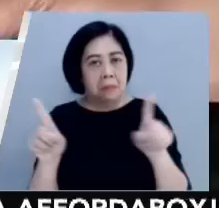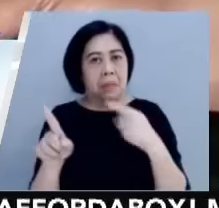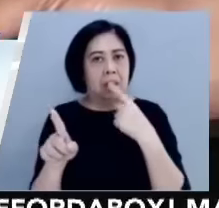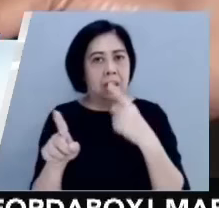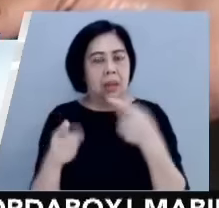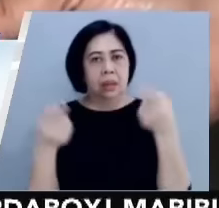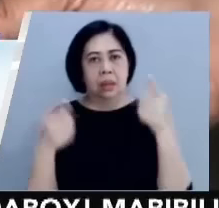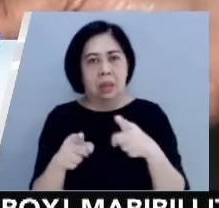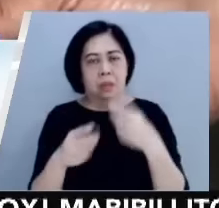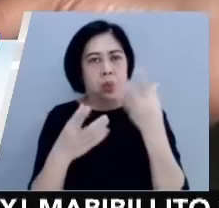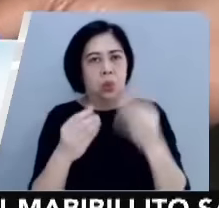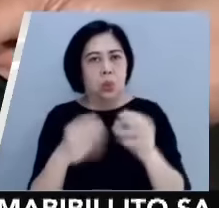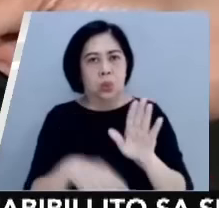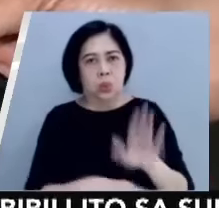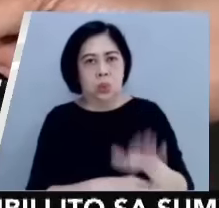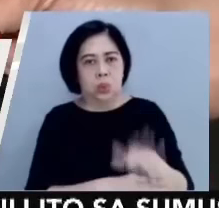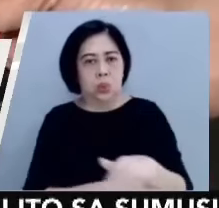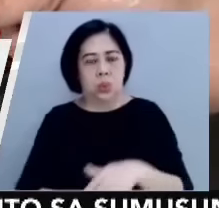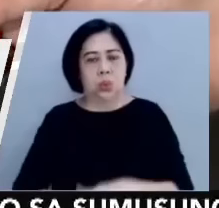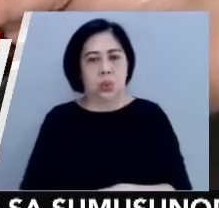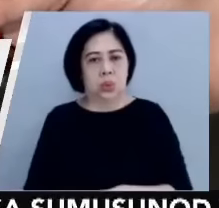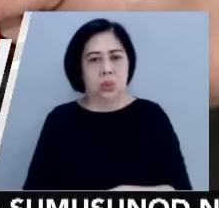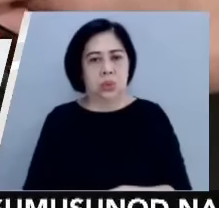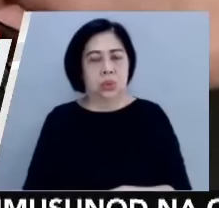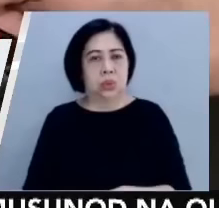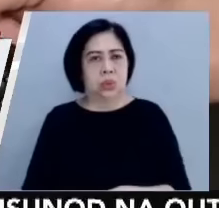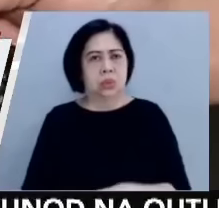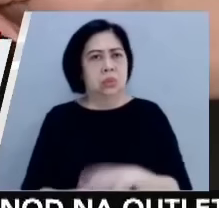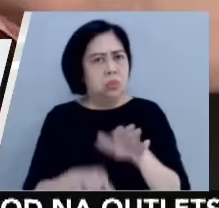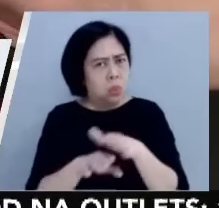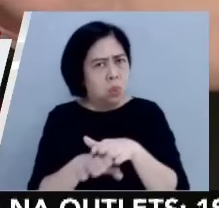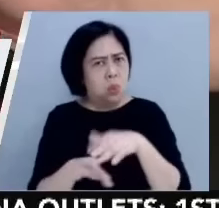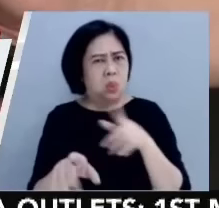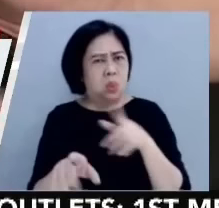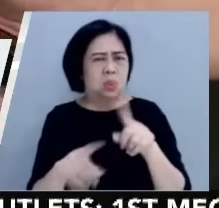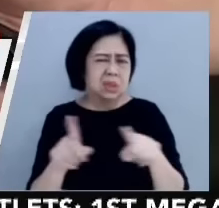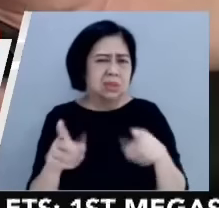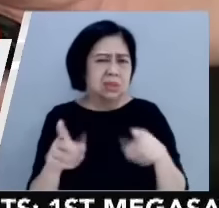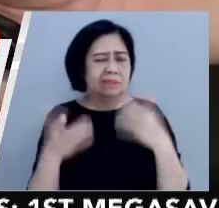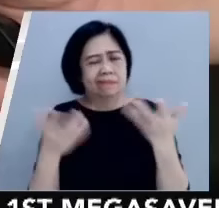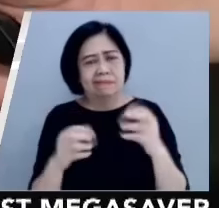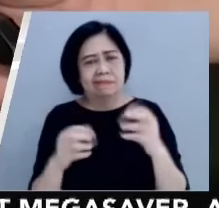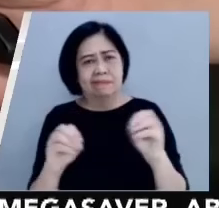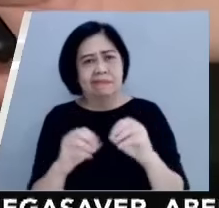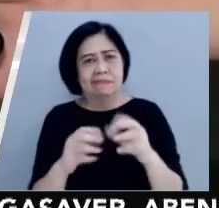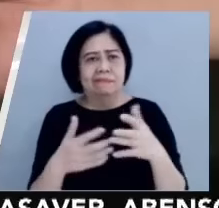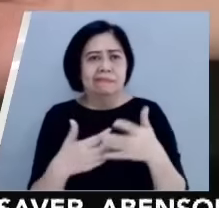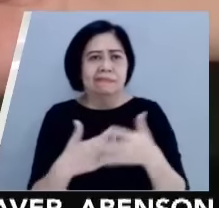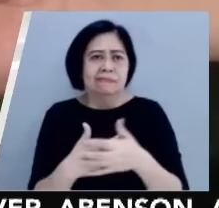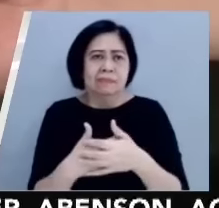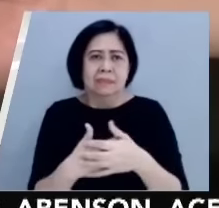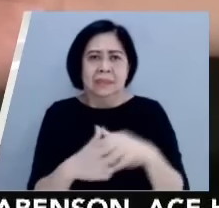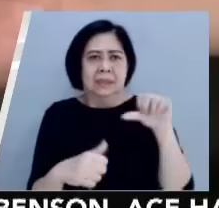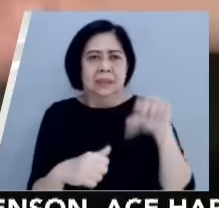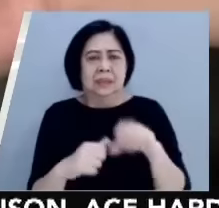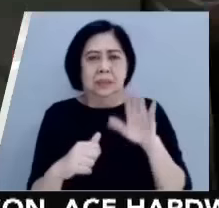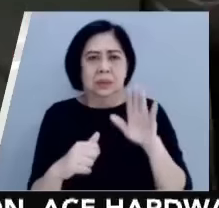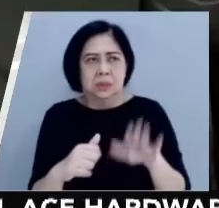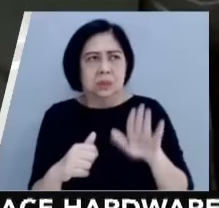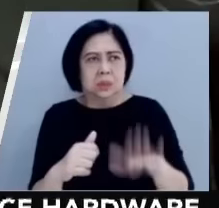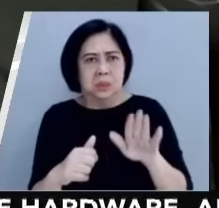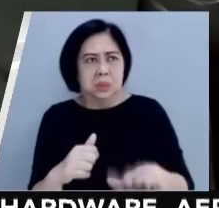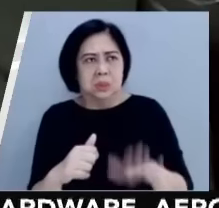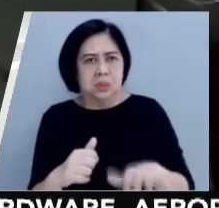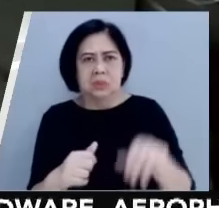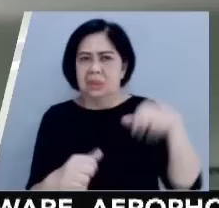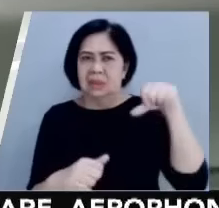preno. Pero danda naman yung takbo namin po. Kaso talagang hindi, wala na. Hindi na po talaga kahit anong apak, wala na.